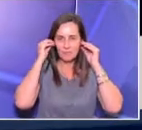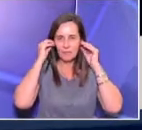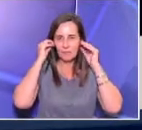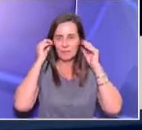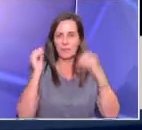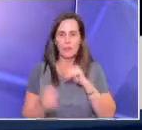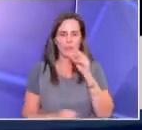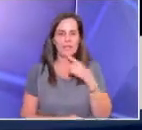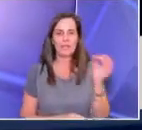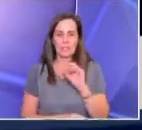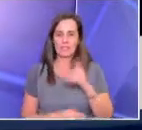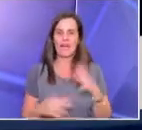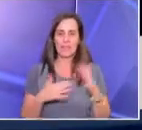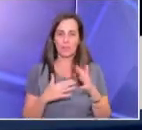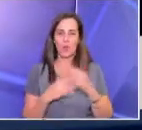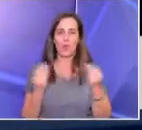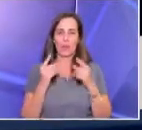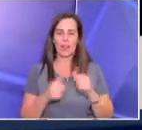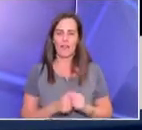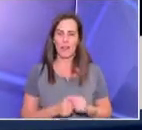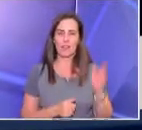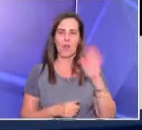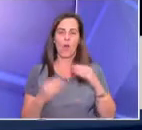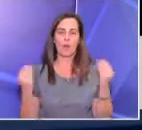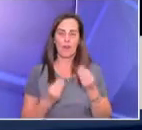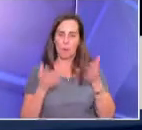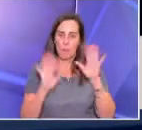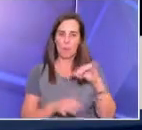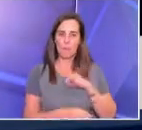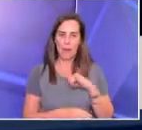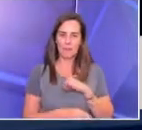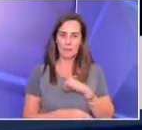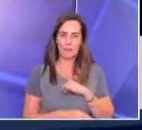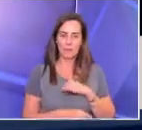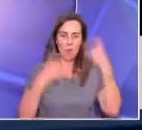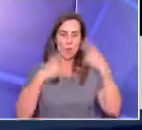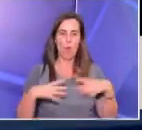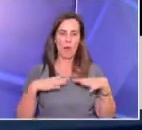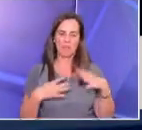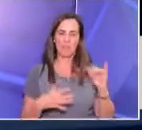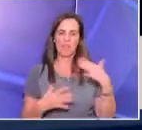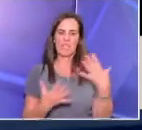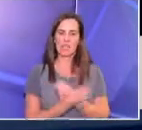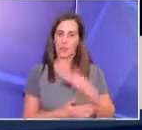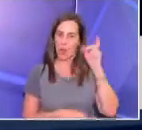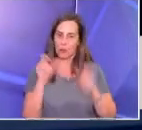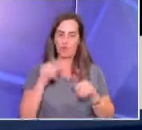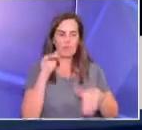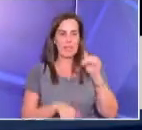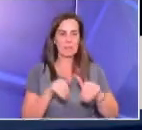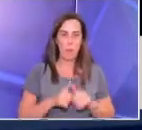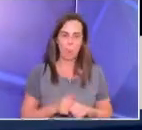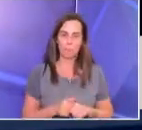אבל אני אומר, צריכים לבחון את הדבר הזה. עוד דבר מאוד מעניין, יום השבתון מוכיח את עצמו. יותר אנשים יצאו